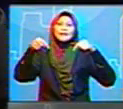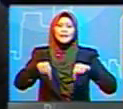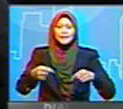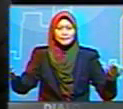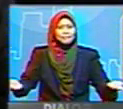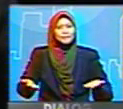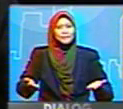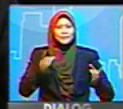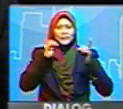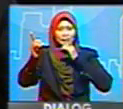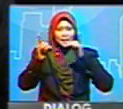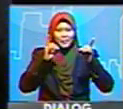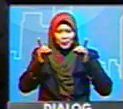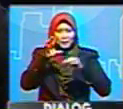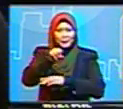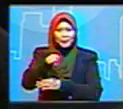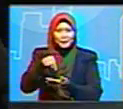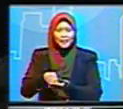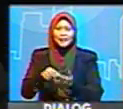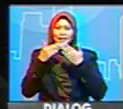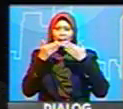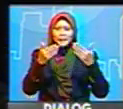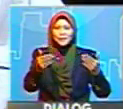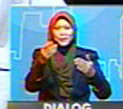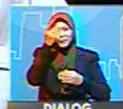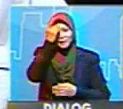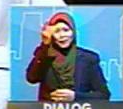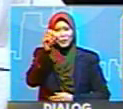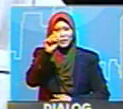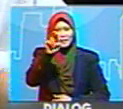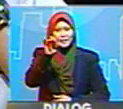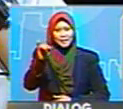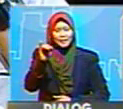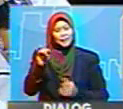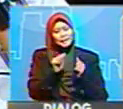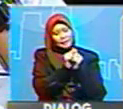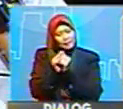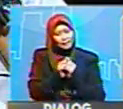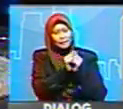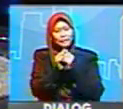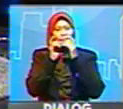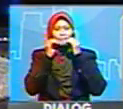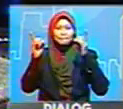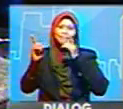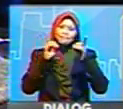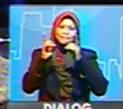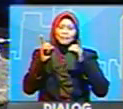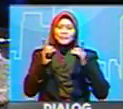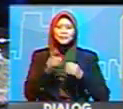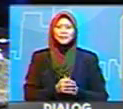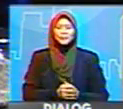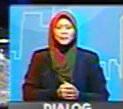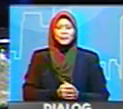dialog pada malam ini Jadi terima kasih Datuk Seri kerana bersama dengan dengan dialog jadi bagi